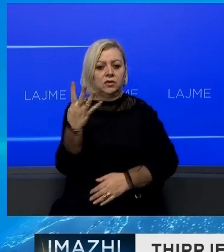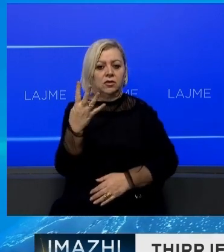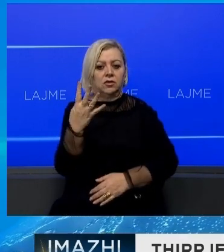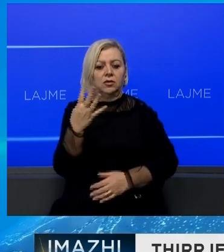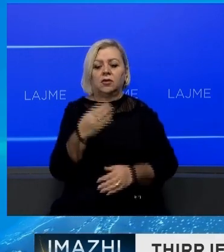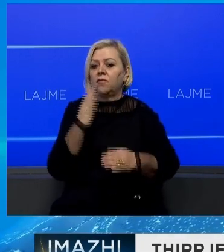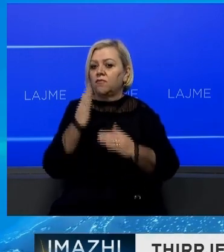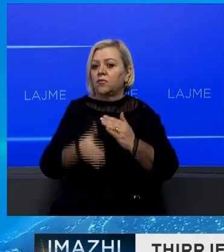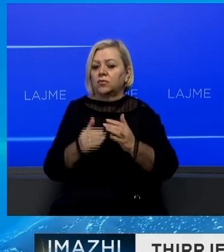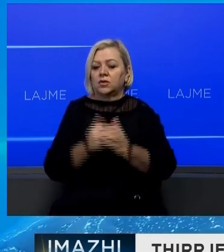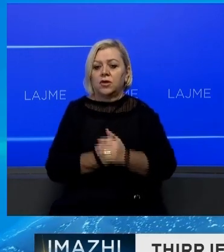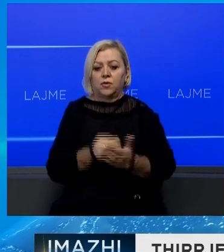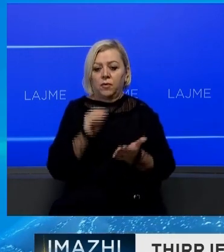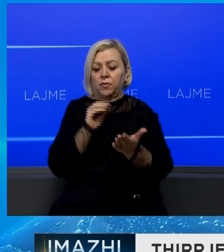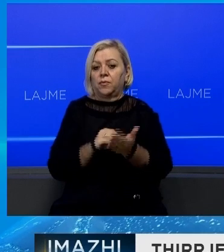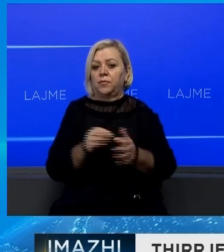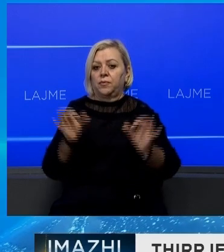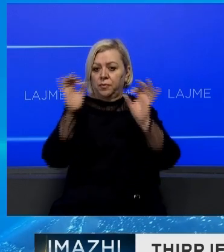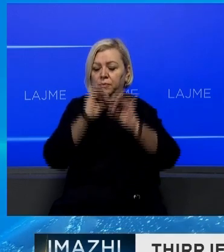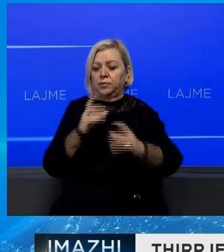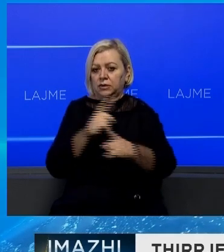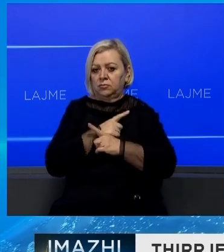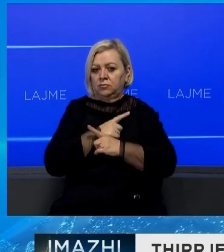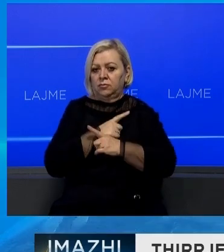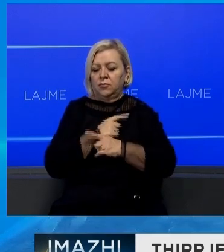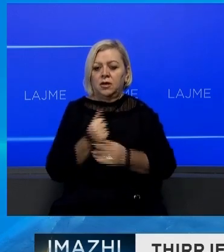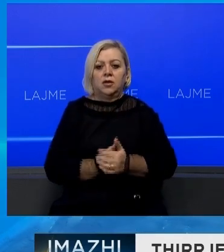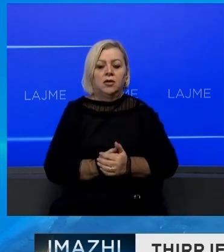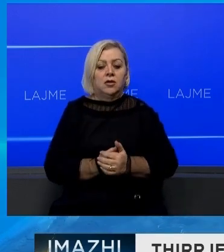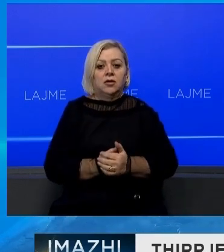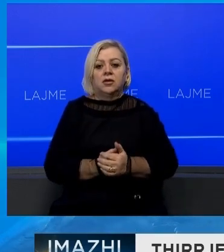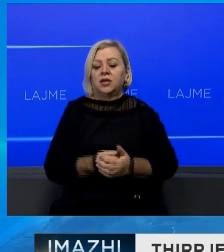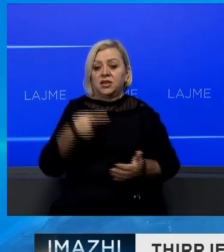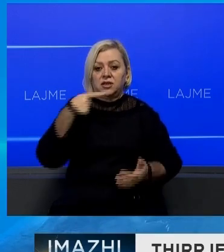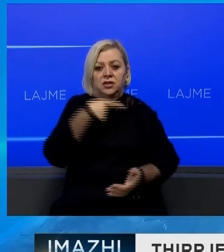fundit nuk është shënuar asnjë rast i vdekjes. Nga